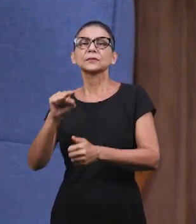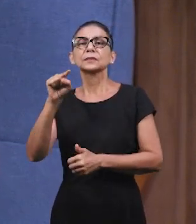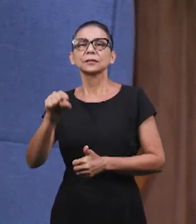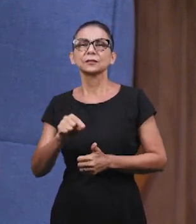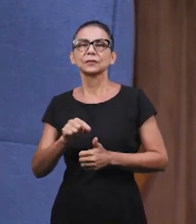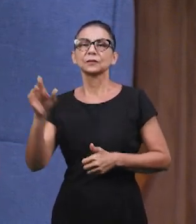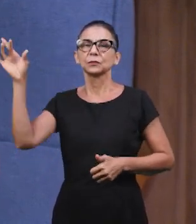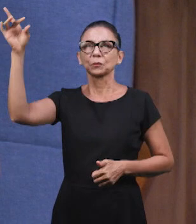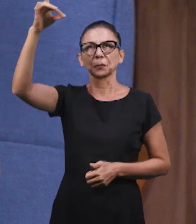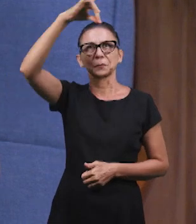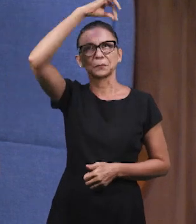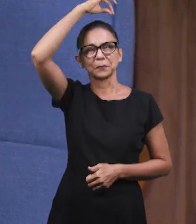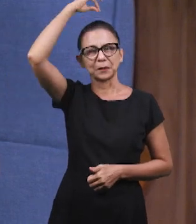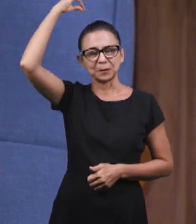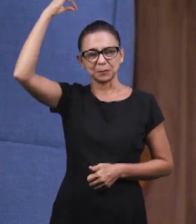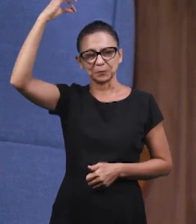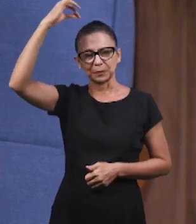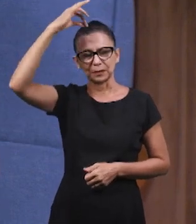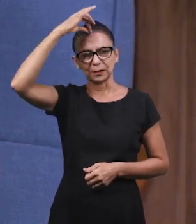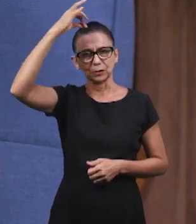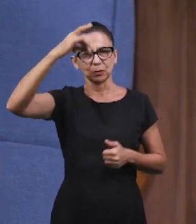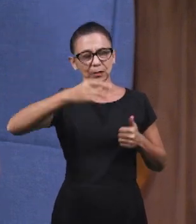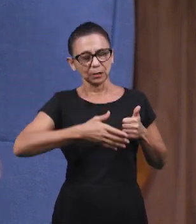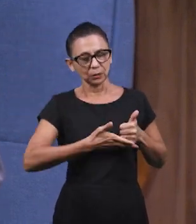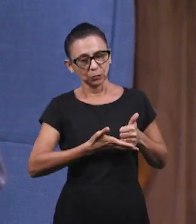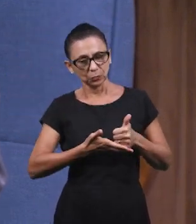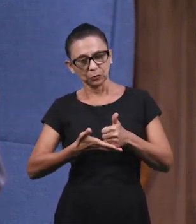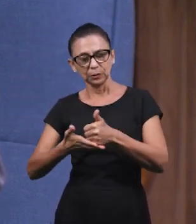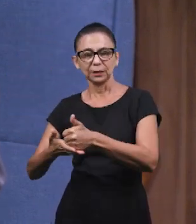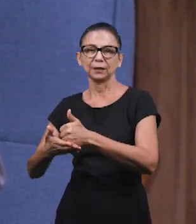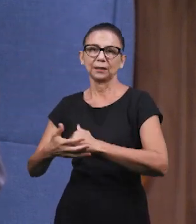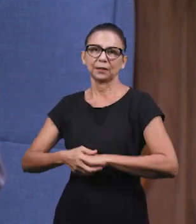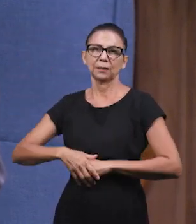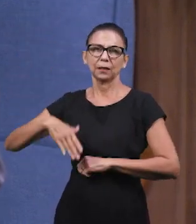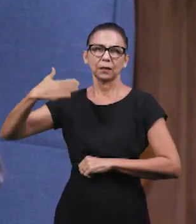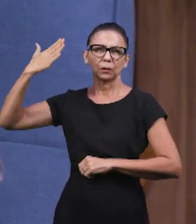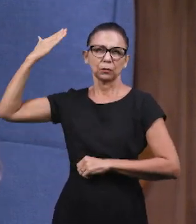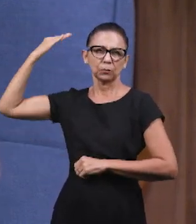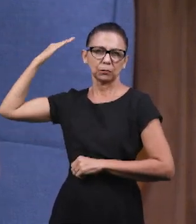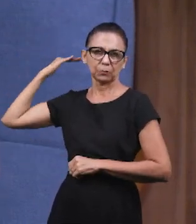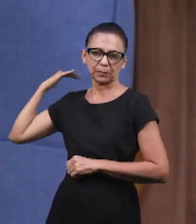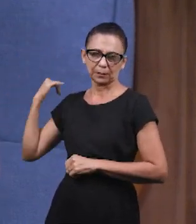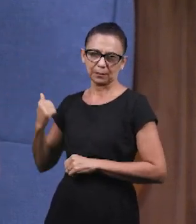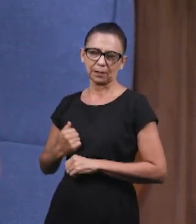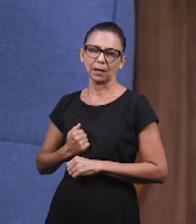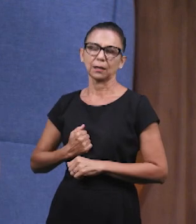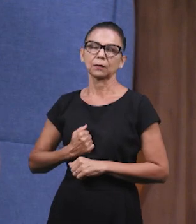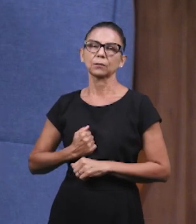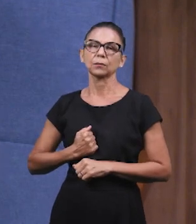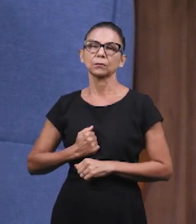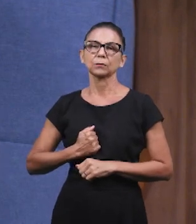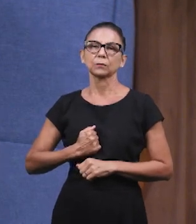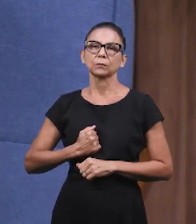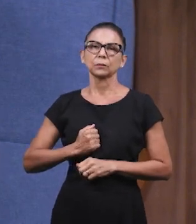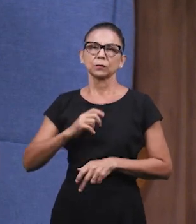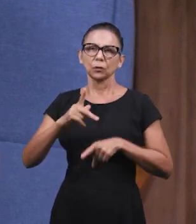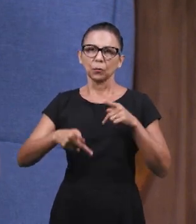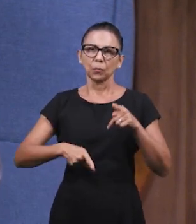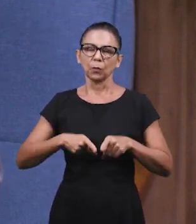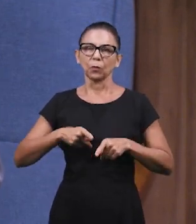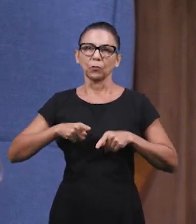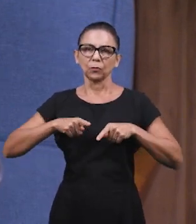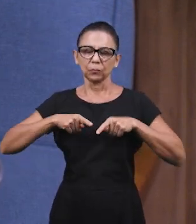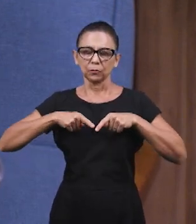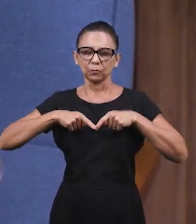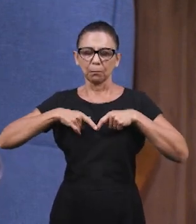cette époque, l'Église fidèle comme une unité suit un seul esprit pour l'entrée dans la terre. Il est